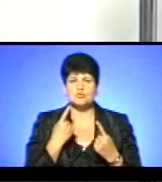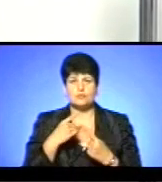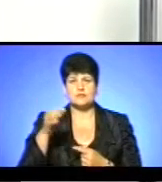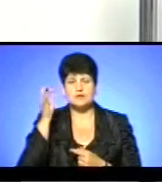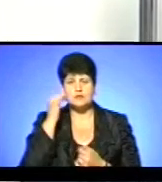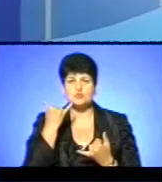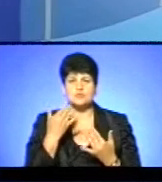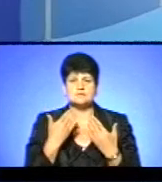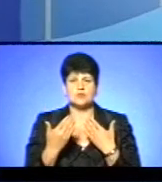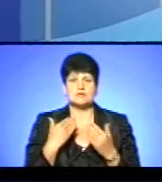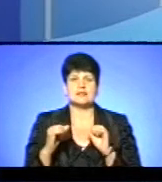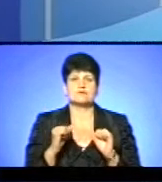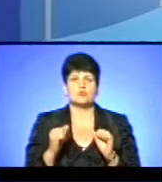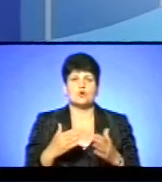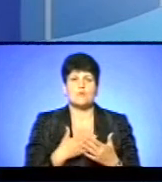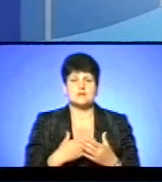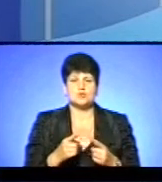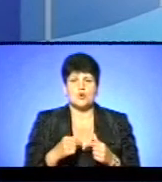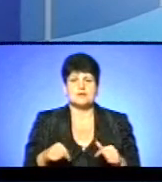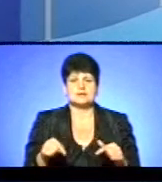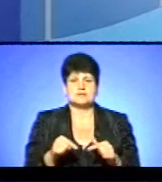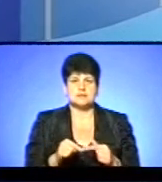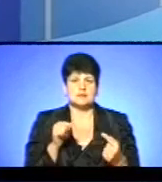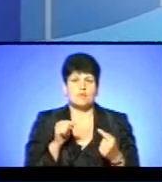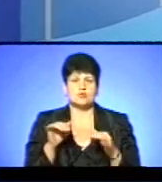сьогодні ми спілкувалися з керівником громадської організації